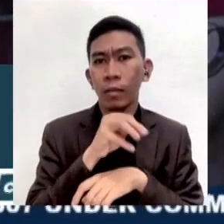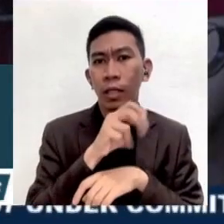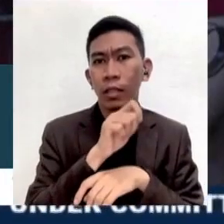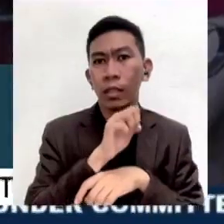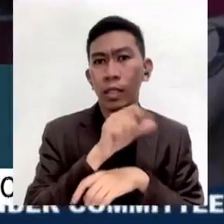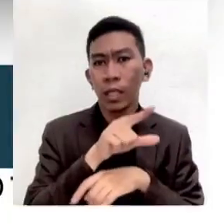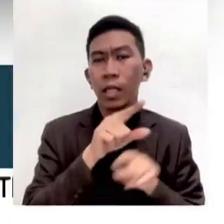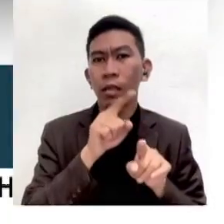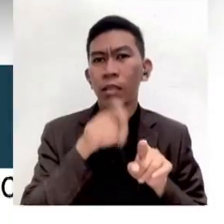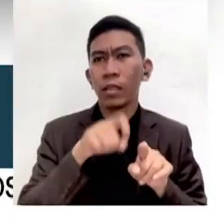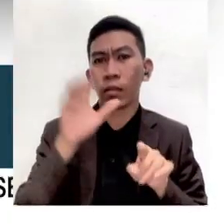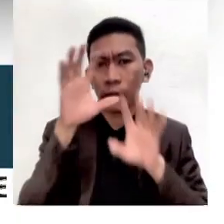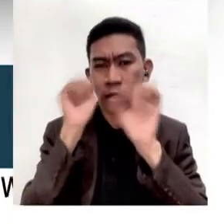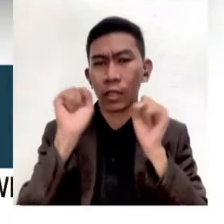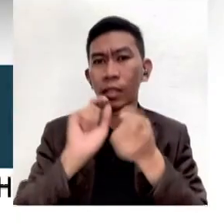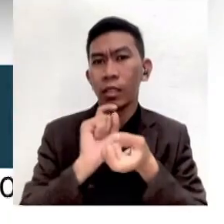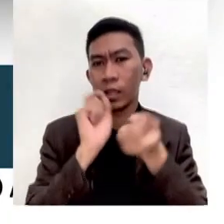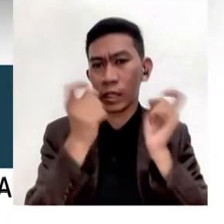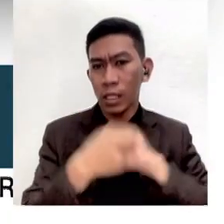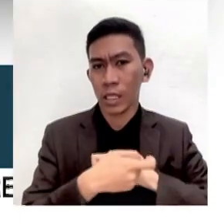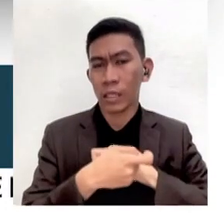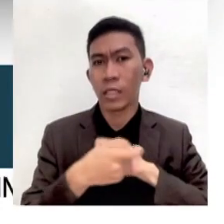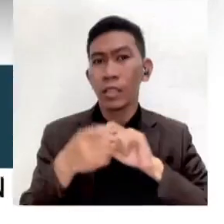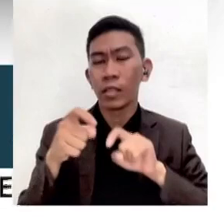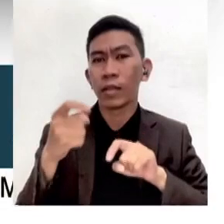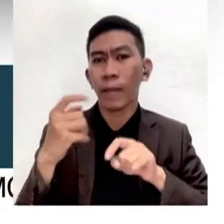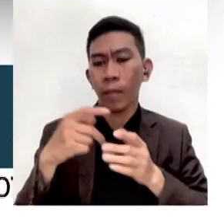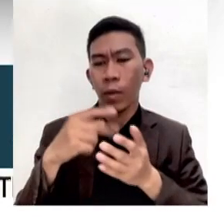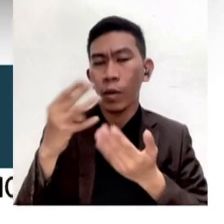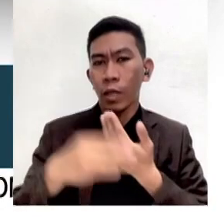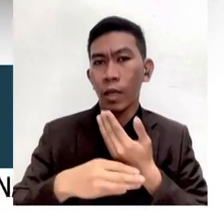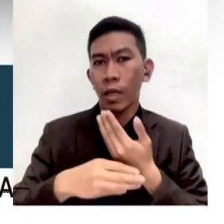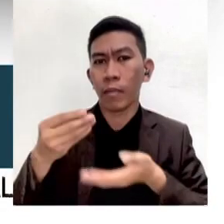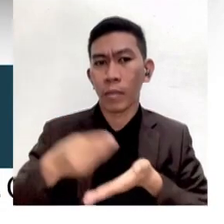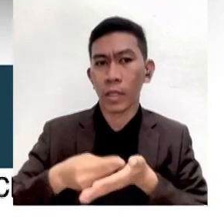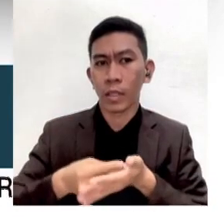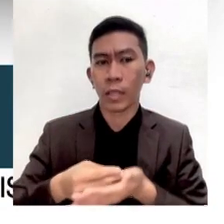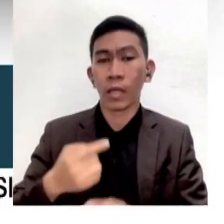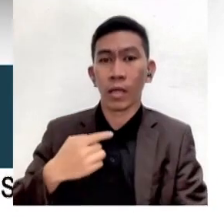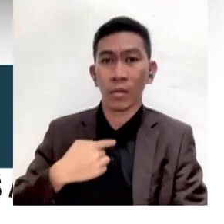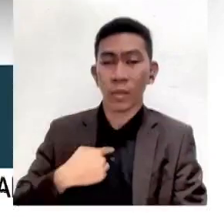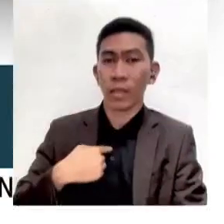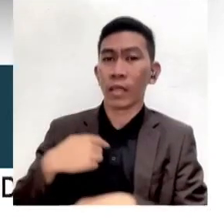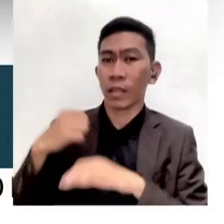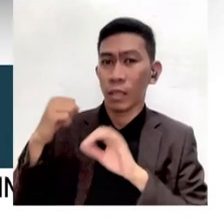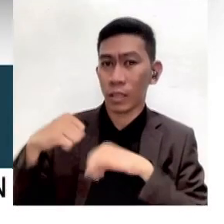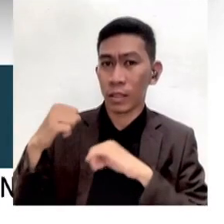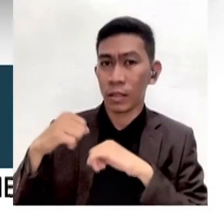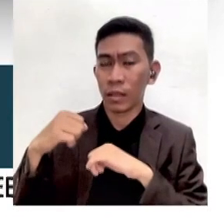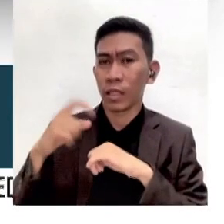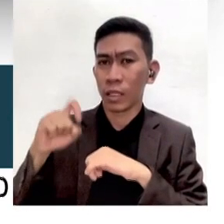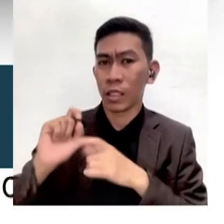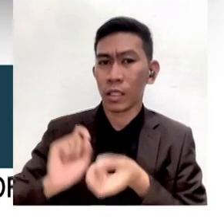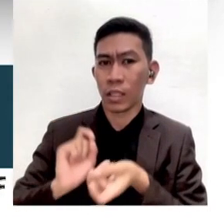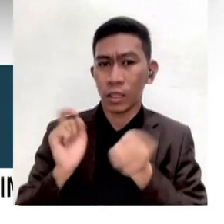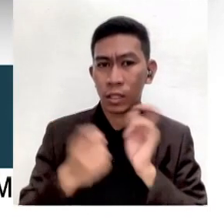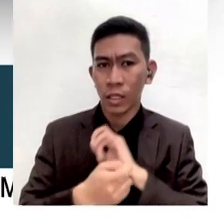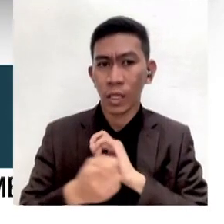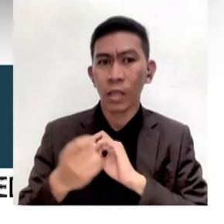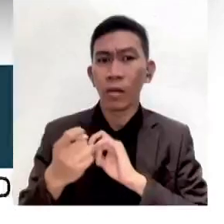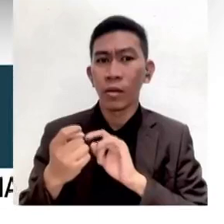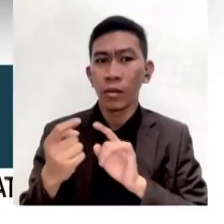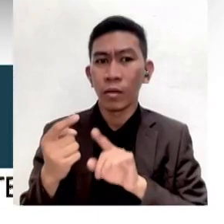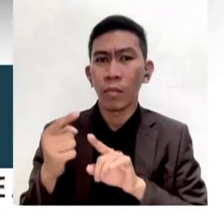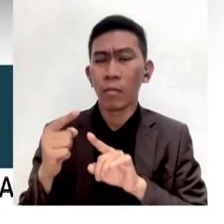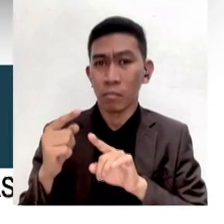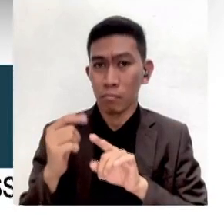unprogrammed funds. Kaya ako sangayon na dapat i-veto yan. Hindi po sa dahilan na labag sa saligang batas, kung hindi